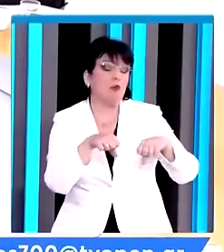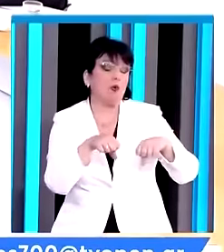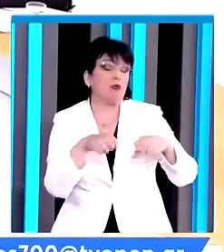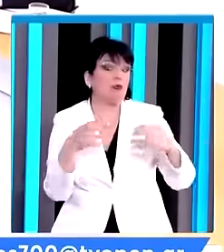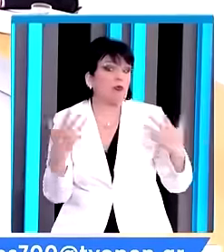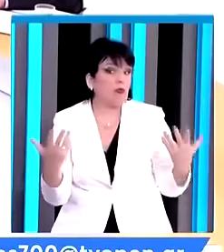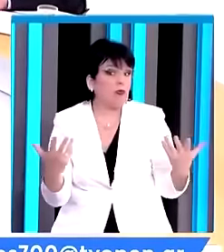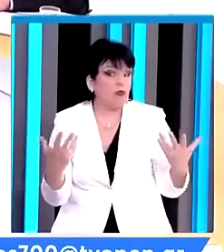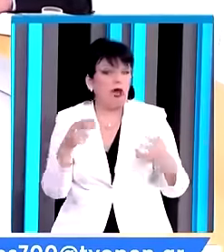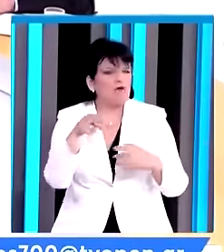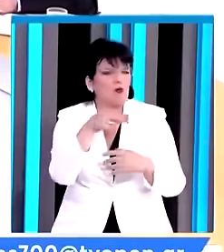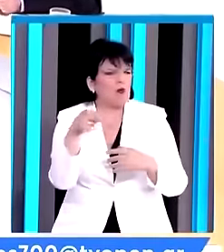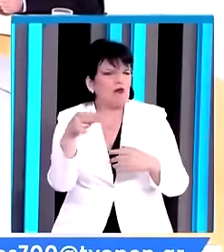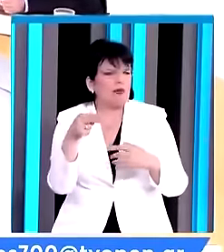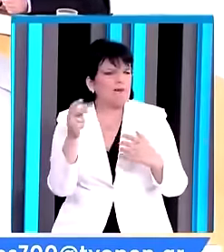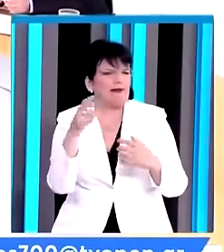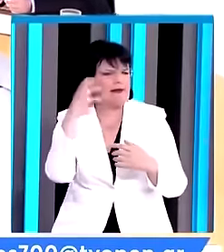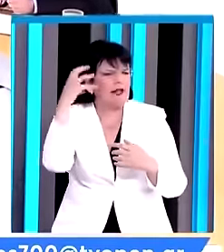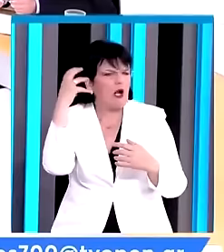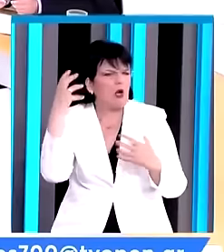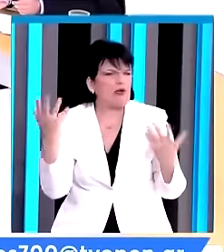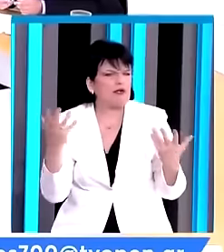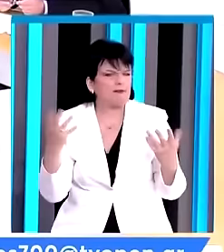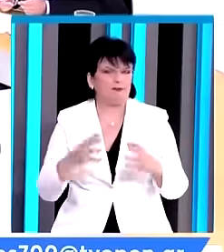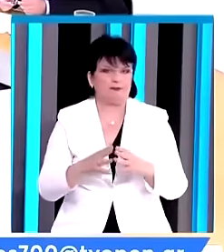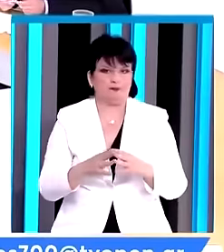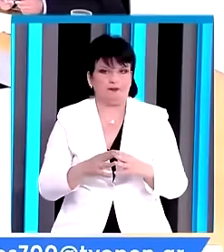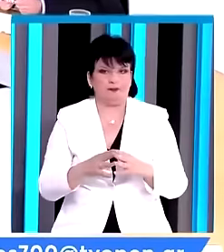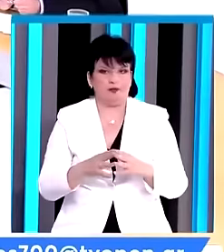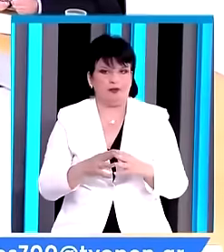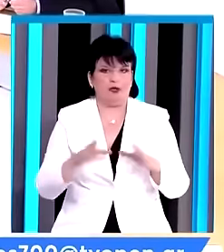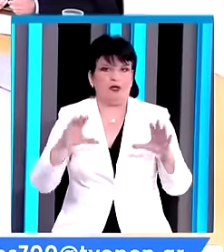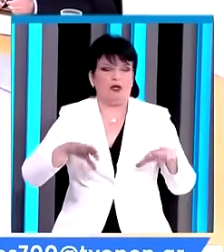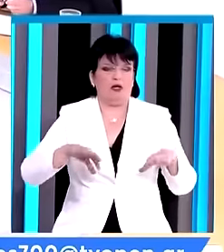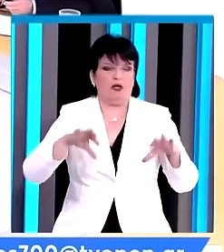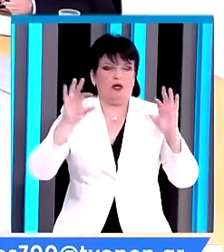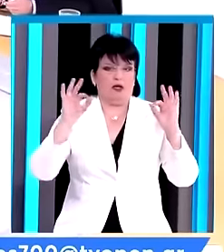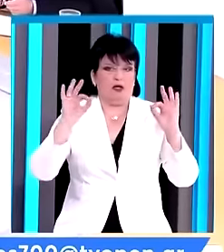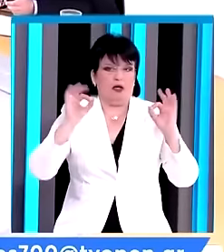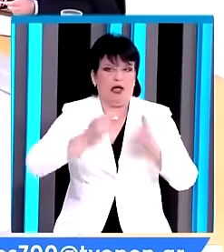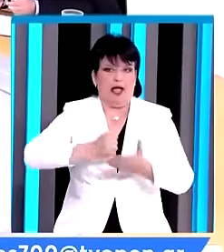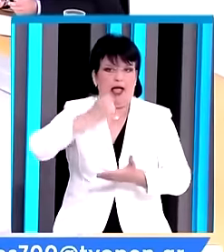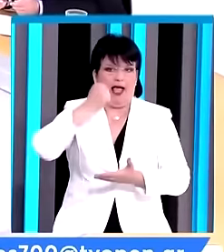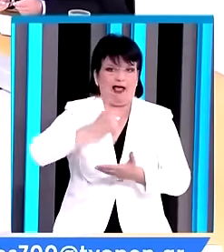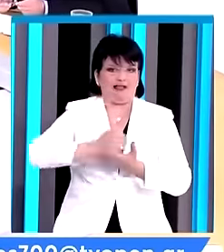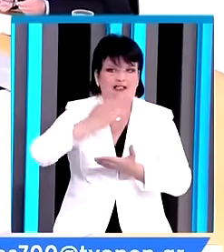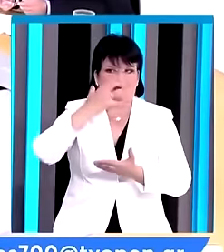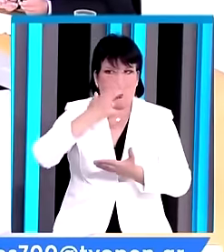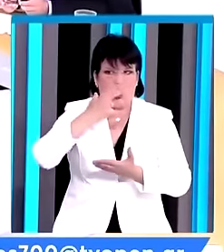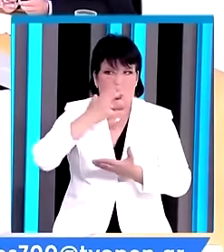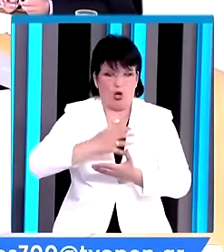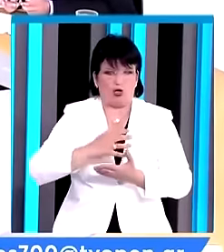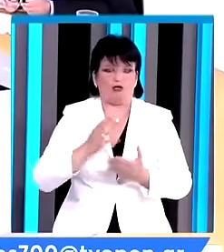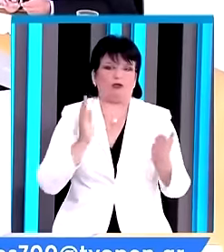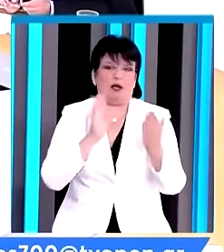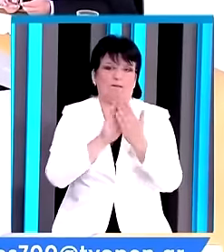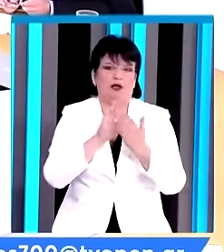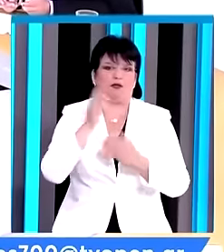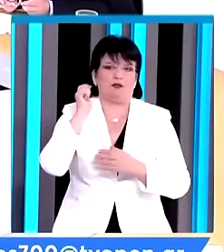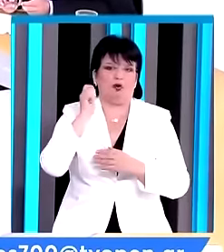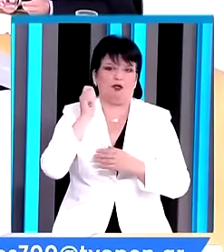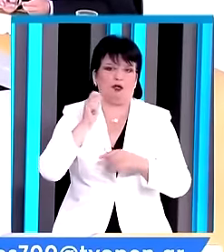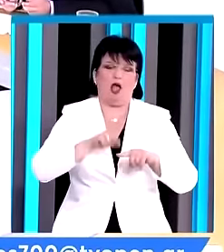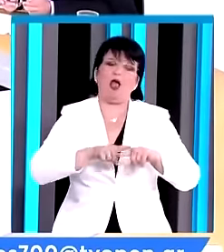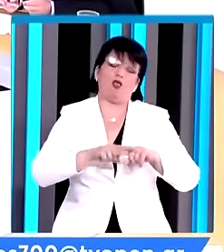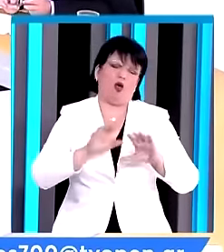Τι μπορεί να περιέχει αυτός ο συμβιβασμός? Καταρχάς, ας κάνουμε μια συνολική αξιολόγηση της πολιτικής μας απέναντι στην Τουρκία. Η Ελλάδα δεν